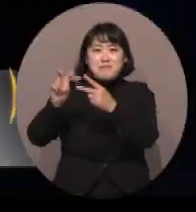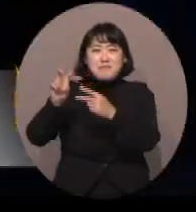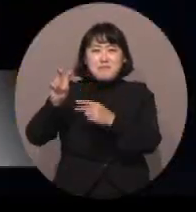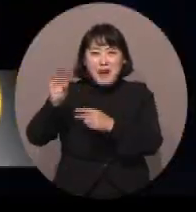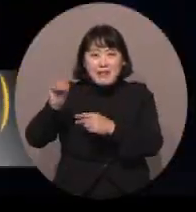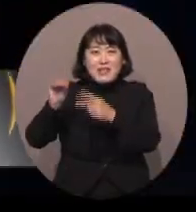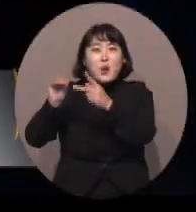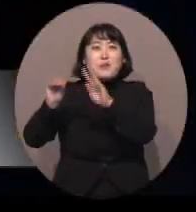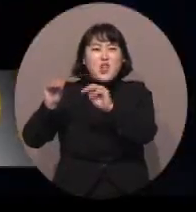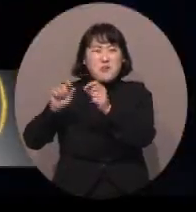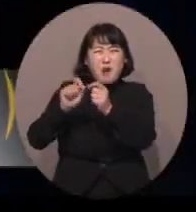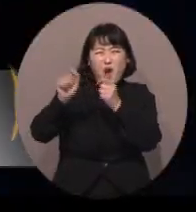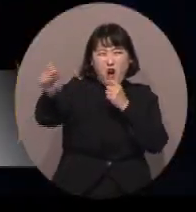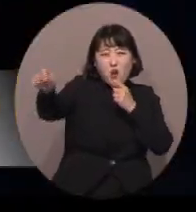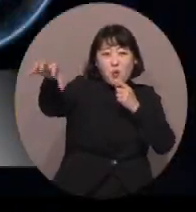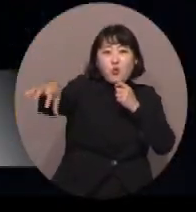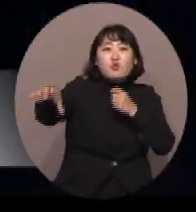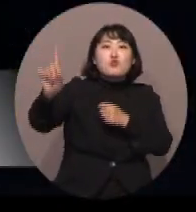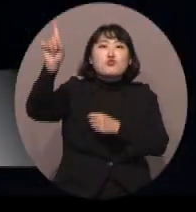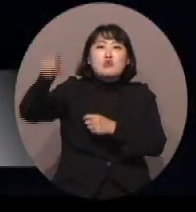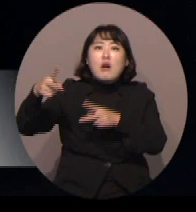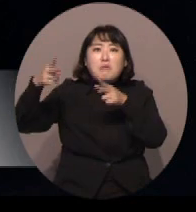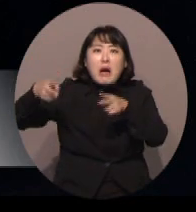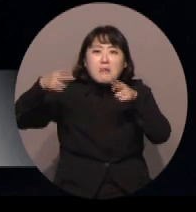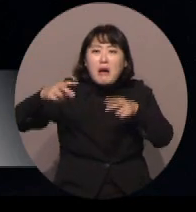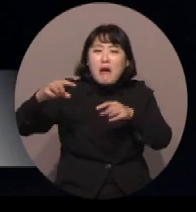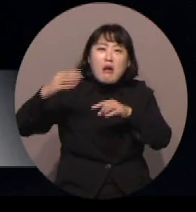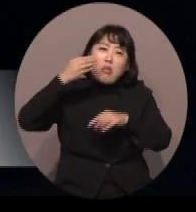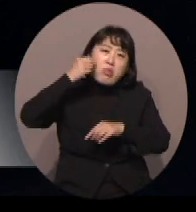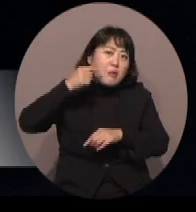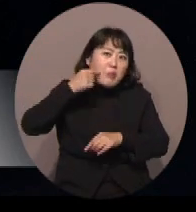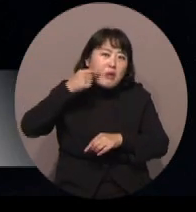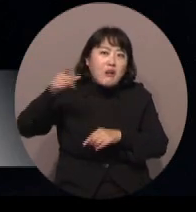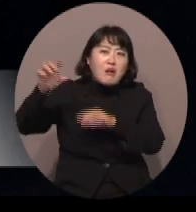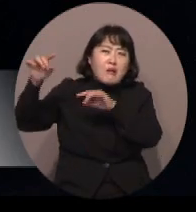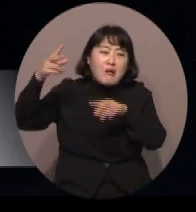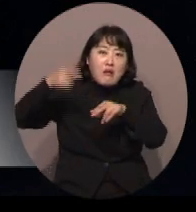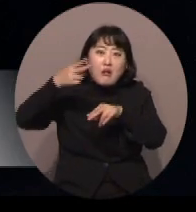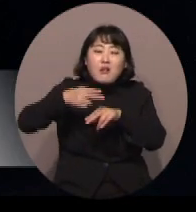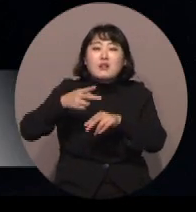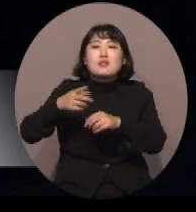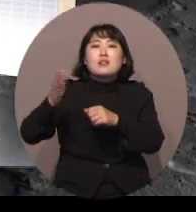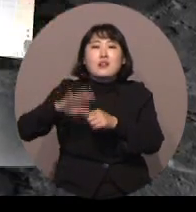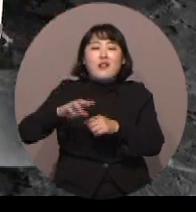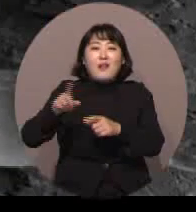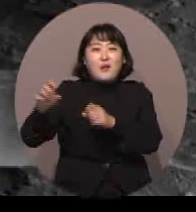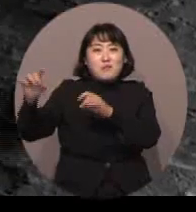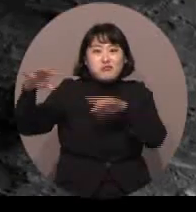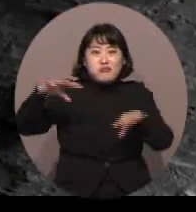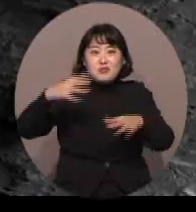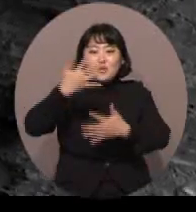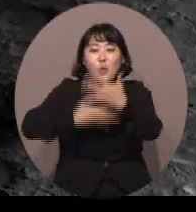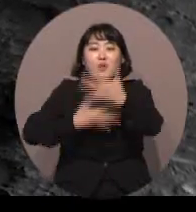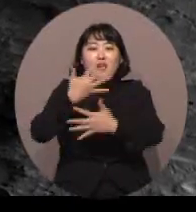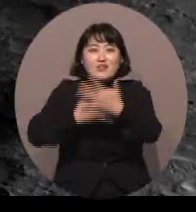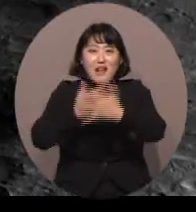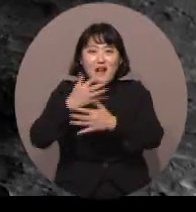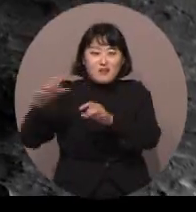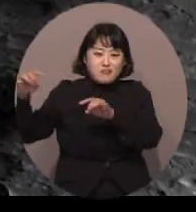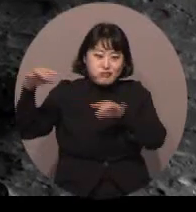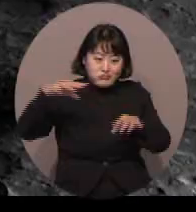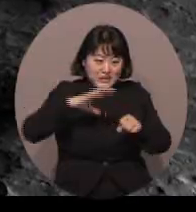수시로 통신이 끊어지는 우주 환경에서 세계 최초로 실시간 스트리밍 방식으로 동영상 전송에 성공한